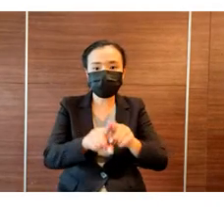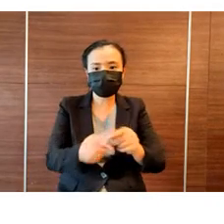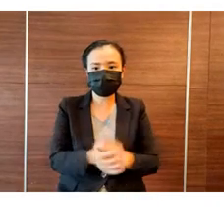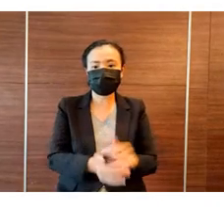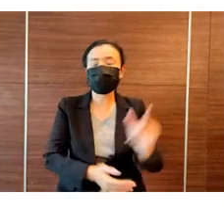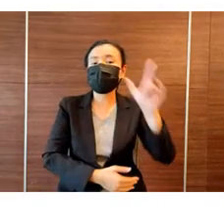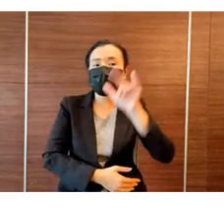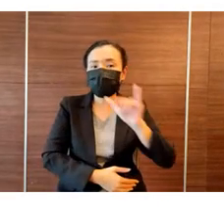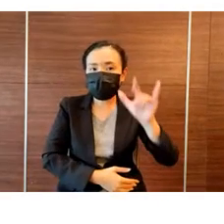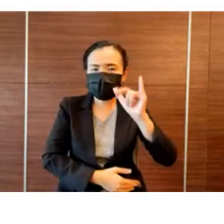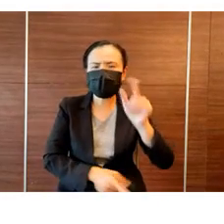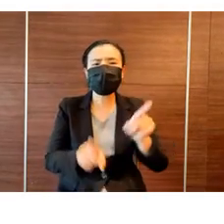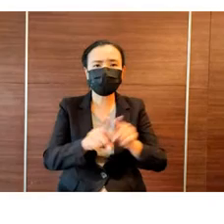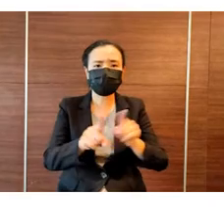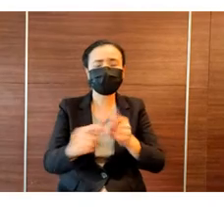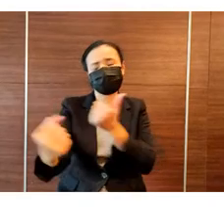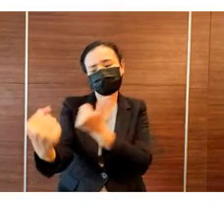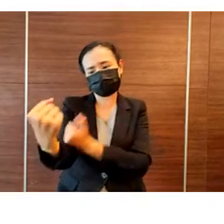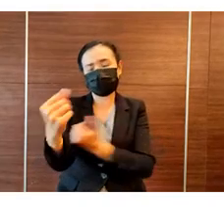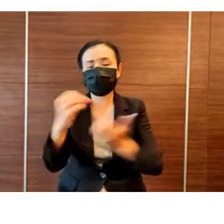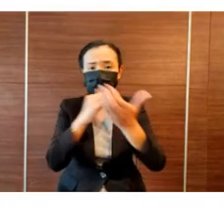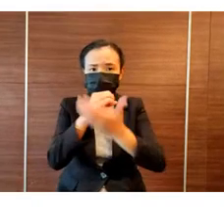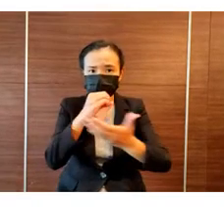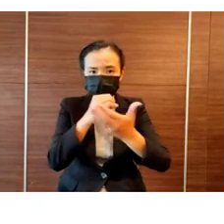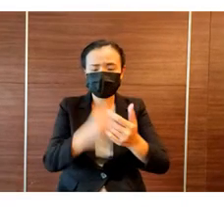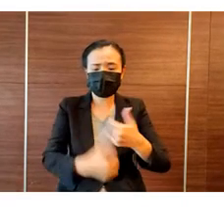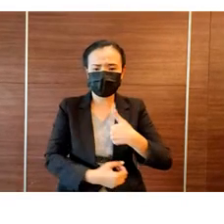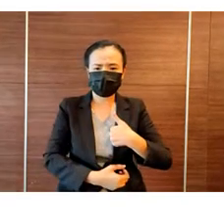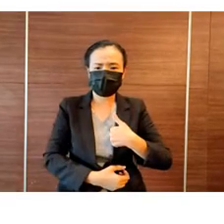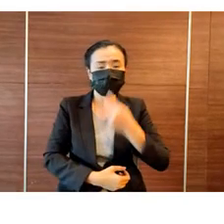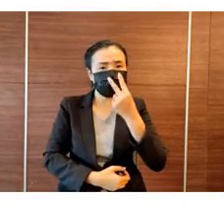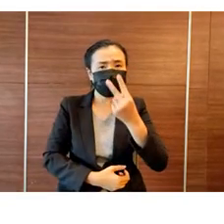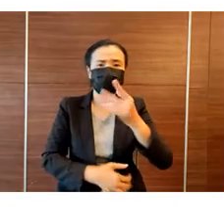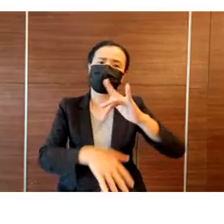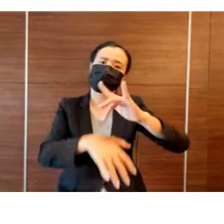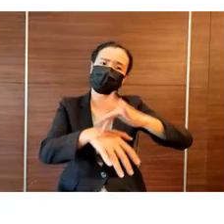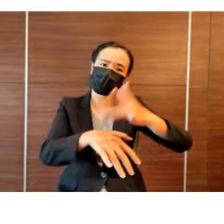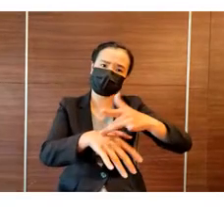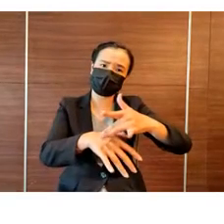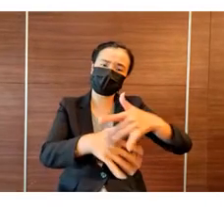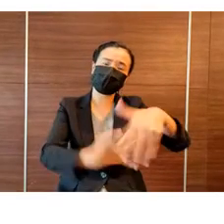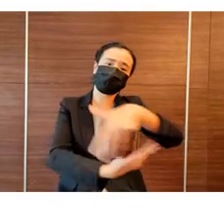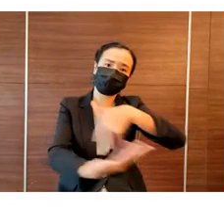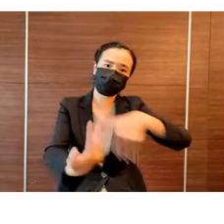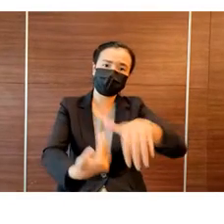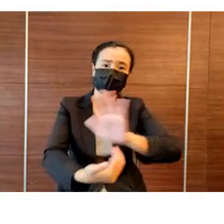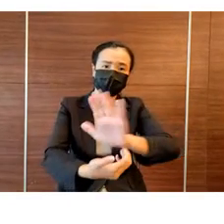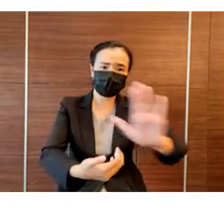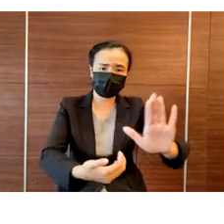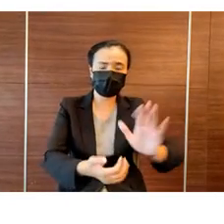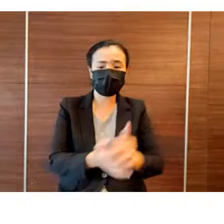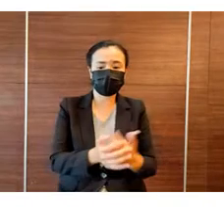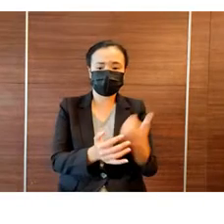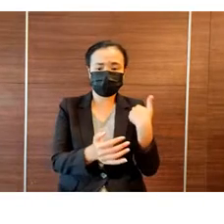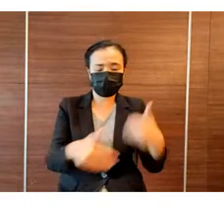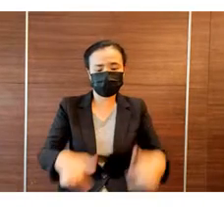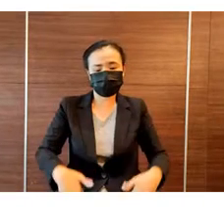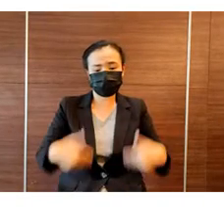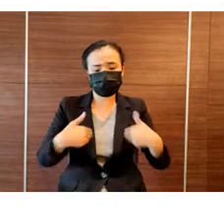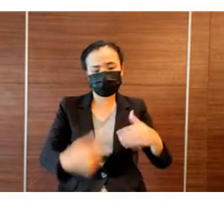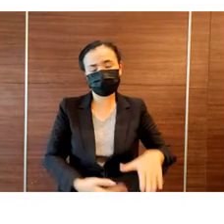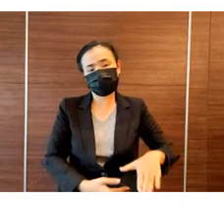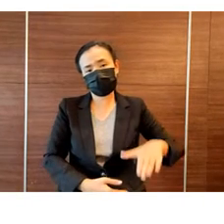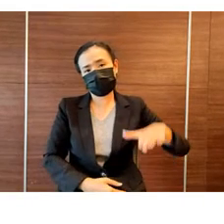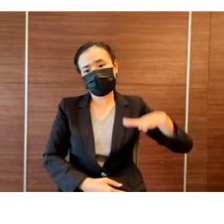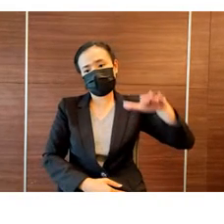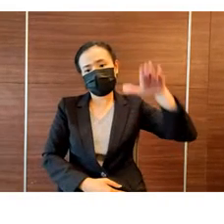าติผมหลายๆคนก็ใช้ยาเพราะฉะนั้นผมได้เห็นธรรมชาติเห็นเนเจอร์ของเขาแล้วก็ได้อยู่ได้ใช้ชีวิตตั้งแต่เด็กจนโต